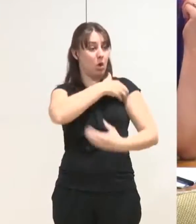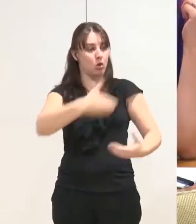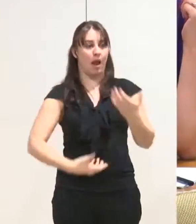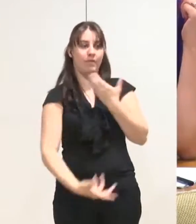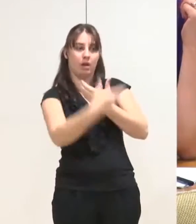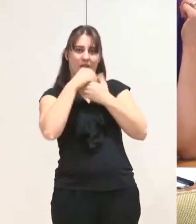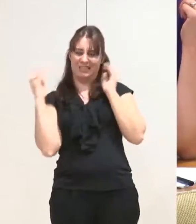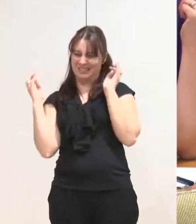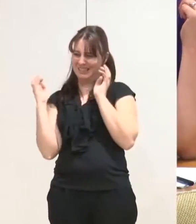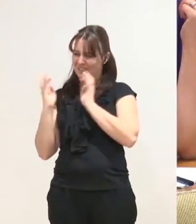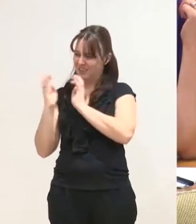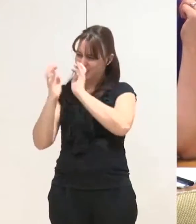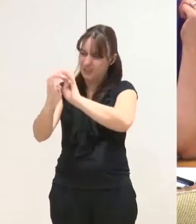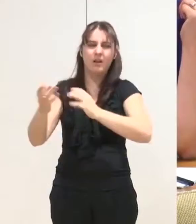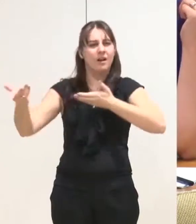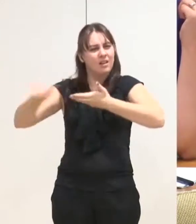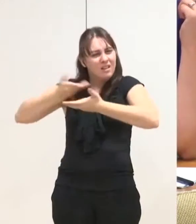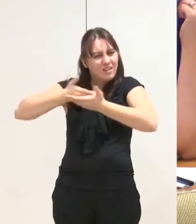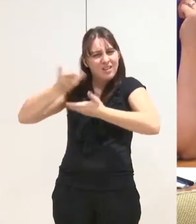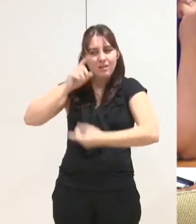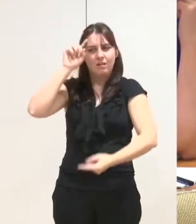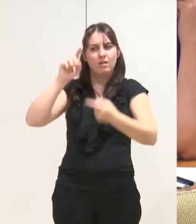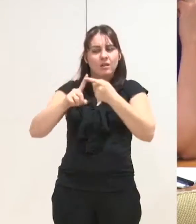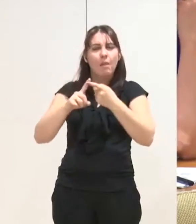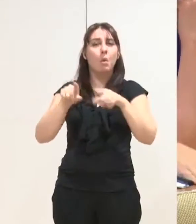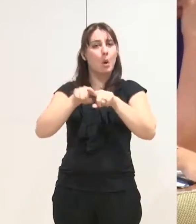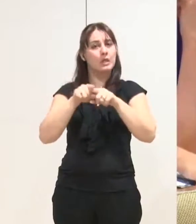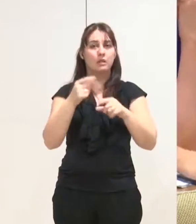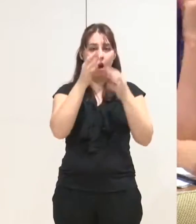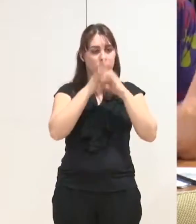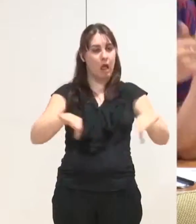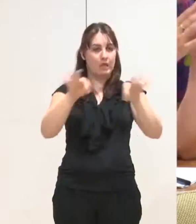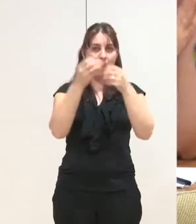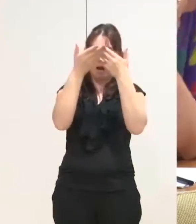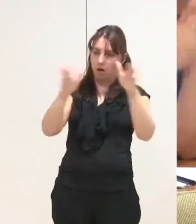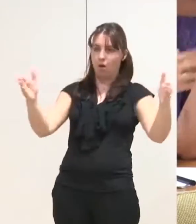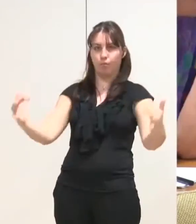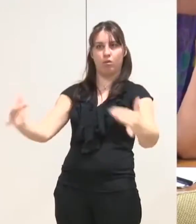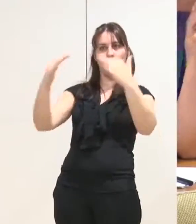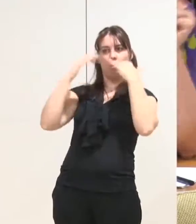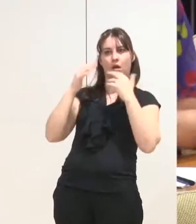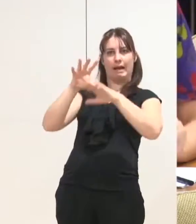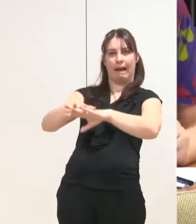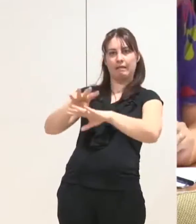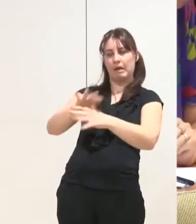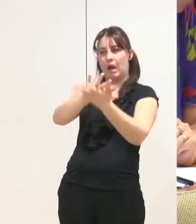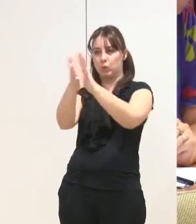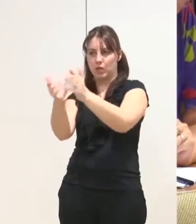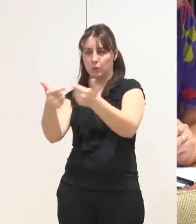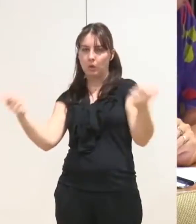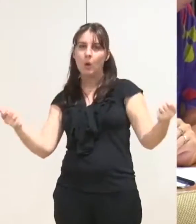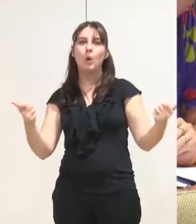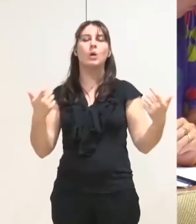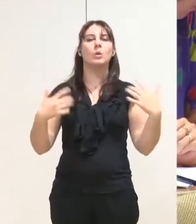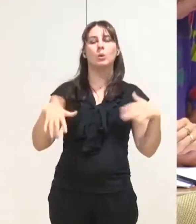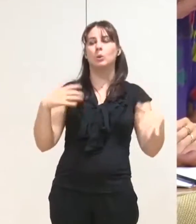Au-delà de l'intense discussion sur l'ouverture des salles sur les usages du quartier, cela a permis d'acter un changement de la position et de